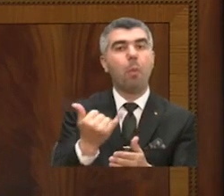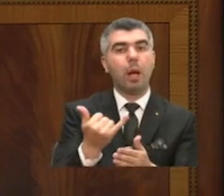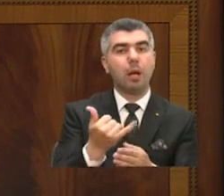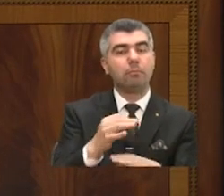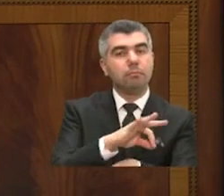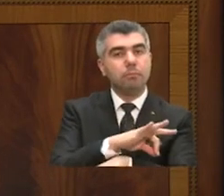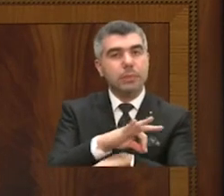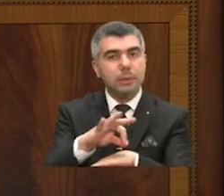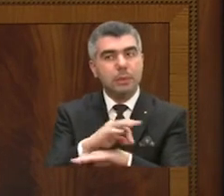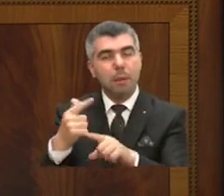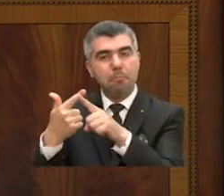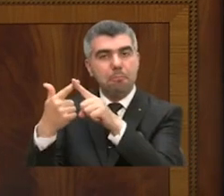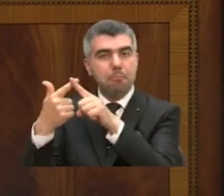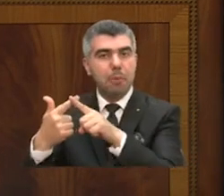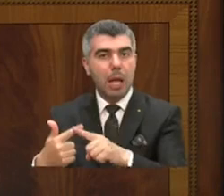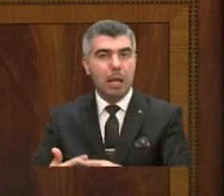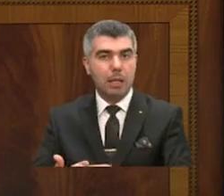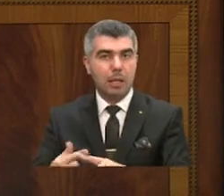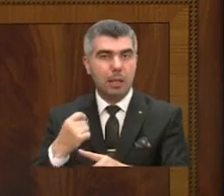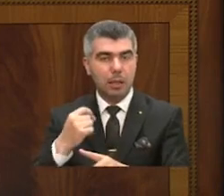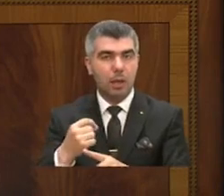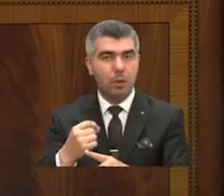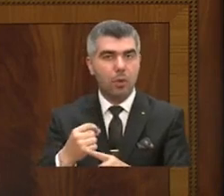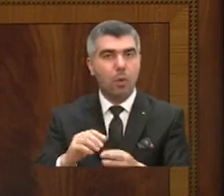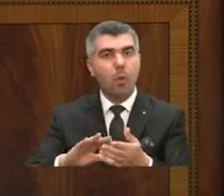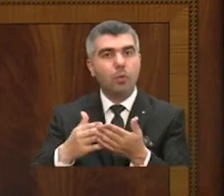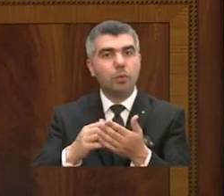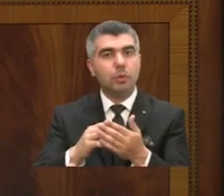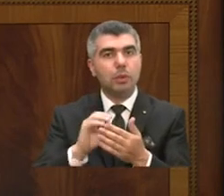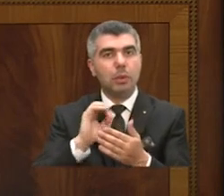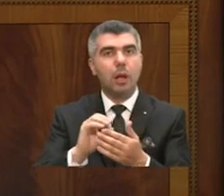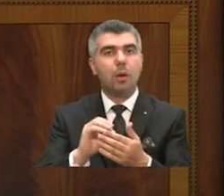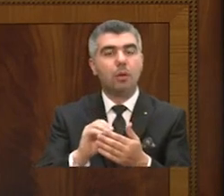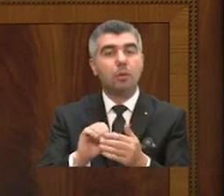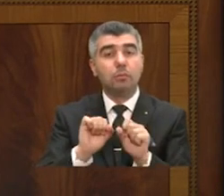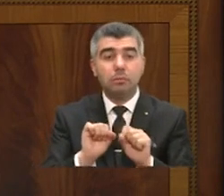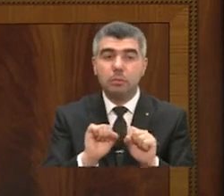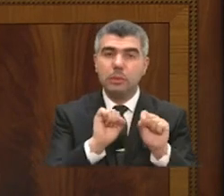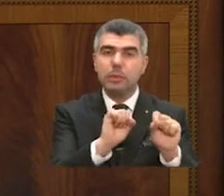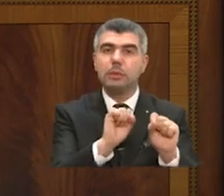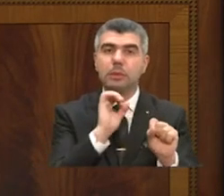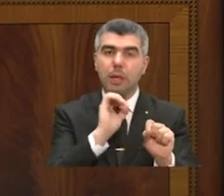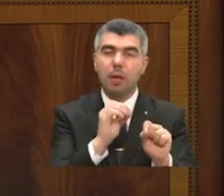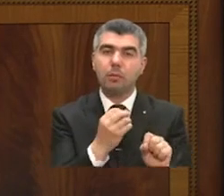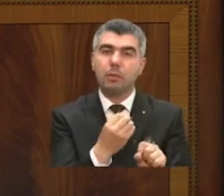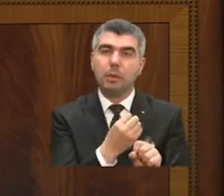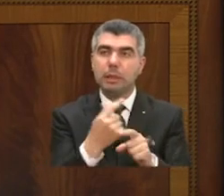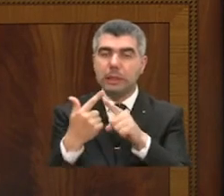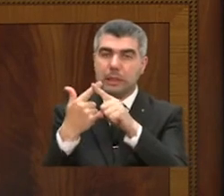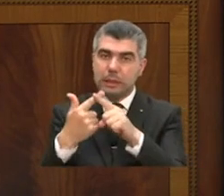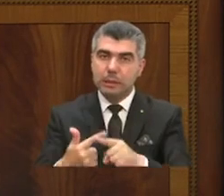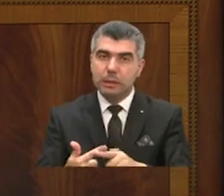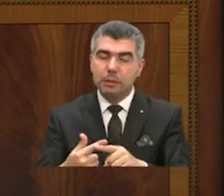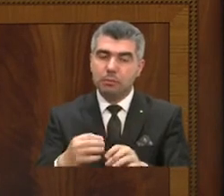البشريه والماليه، ويوجه الاستثمارات العموميه وفق معايير